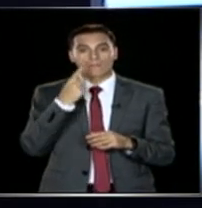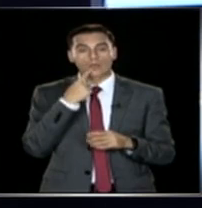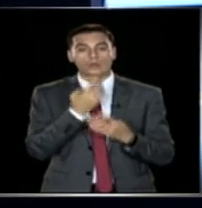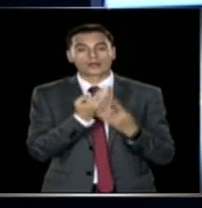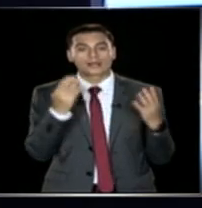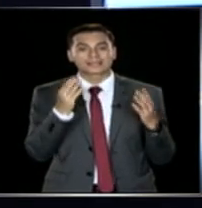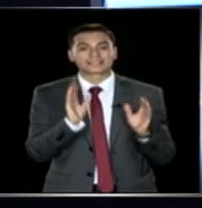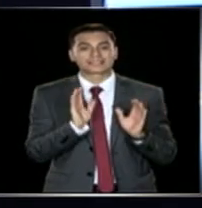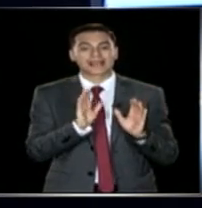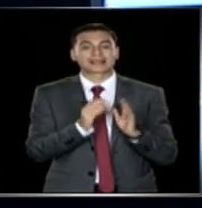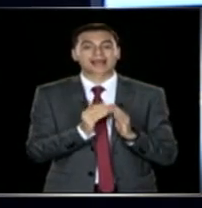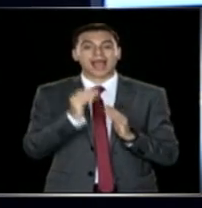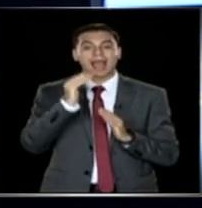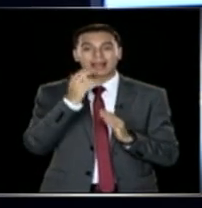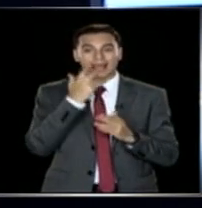السد العالي.